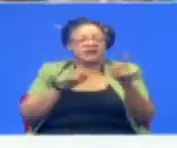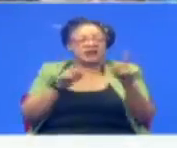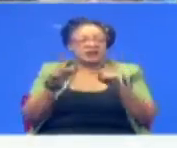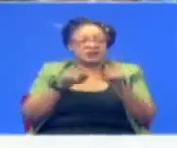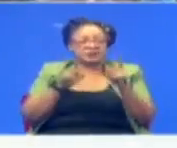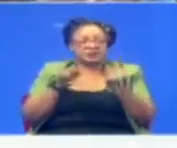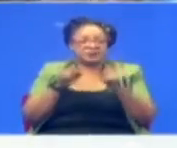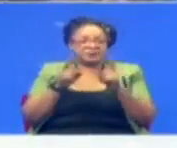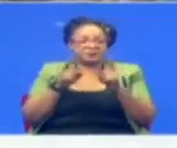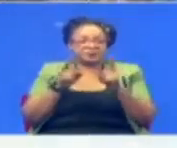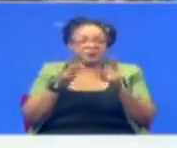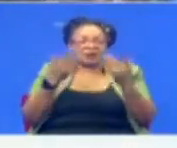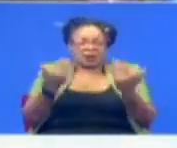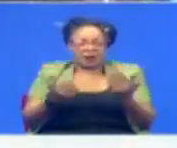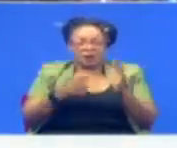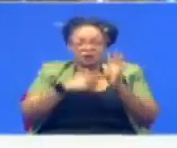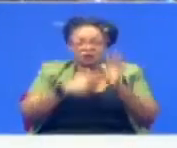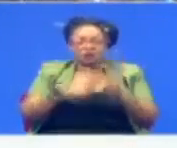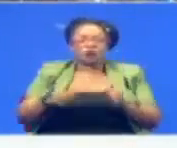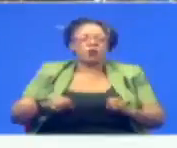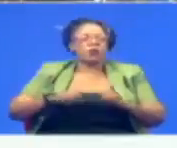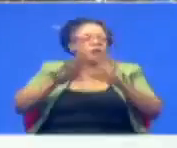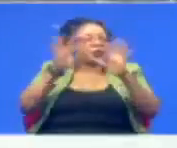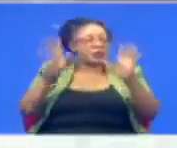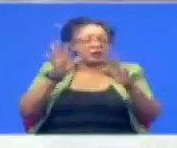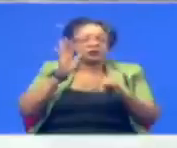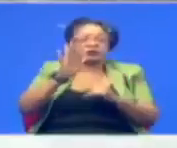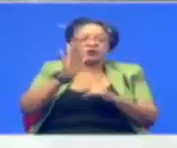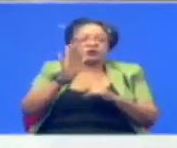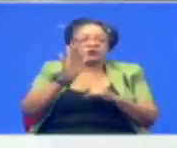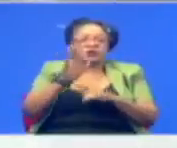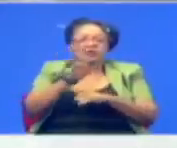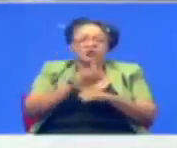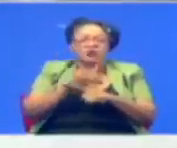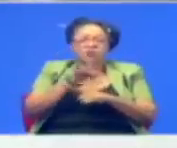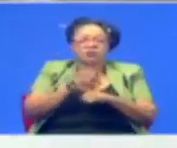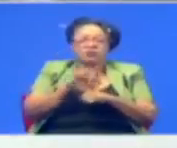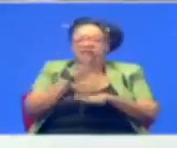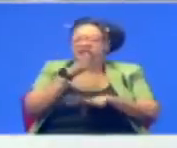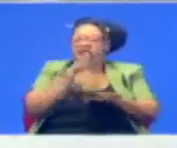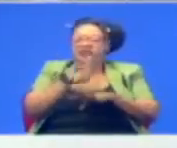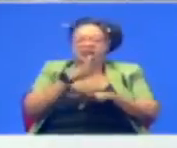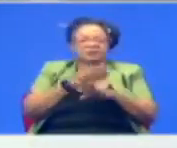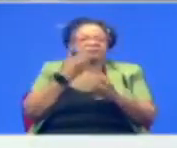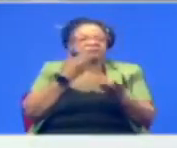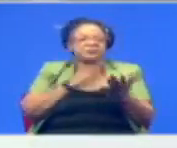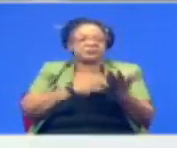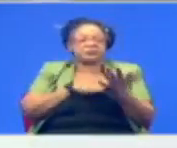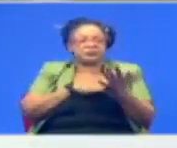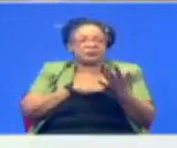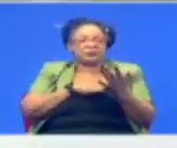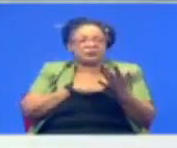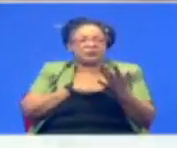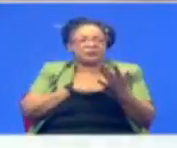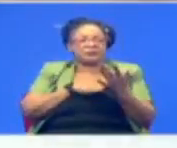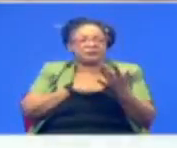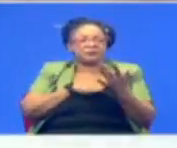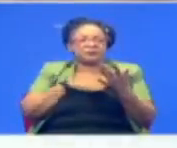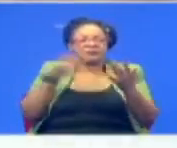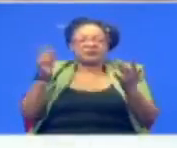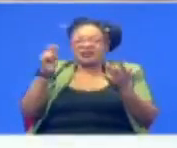Sasa imebainika kuwa idadi kubwa ya wasafiri wanatumia barua za kugushi. Na pia Wakenya wameanza kuforge